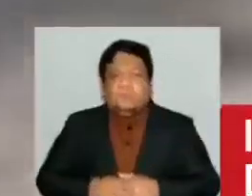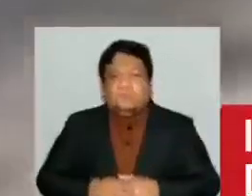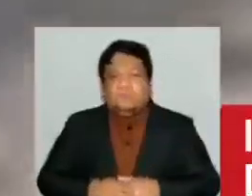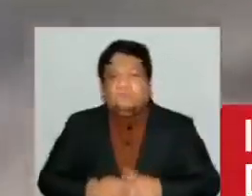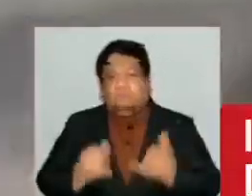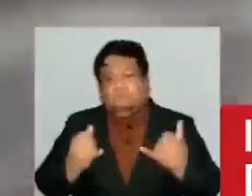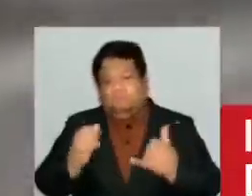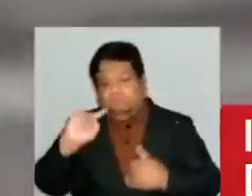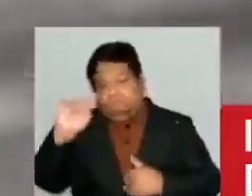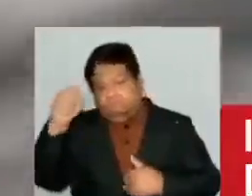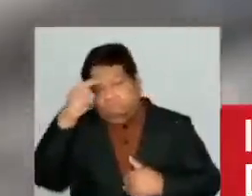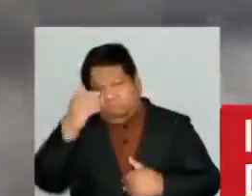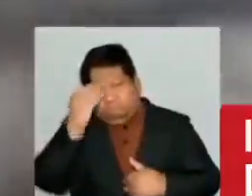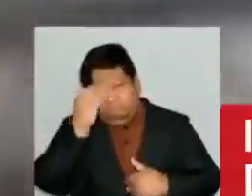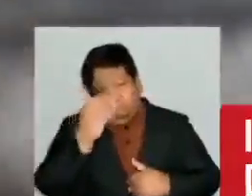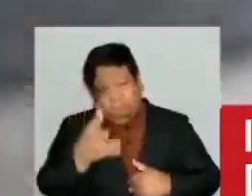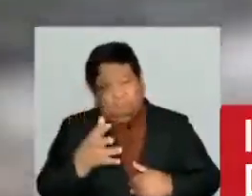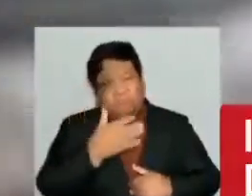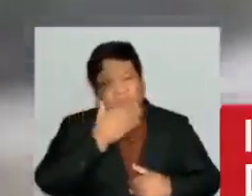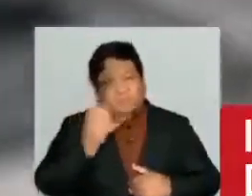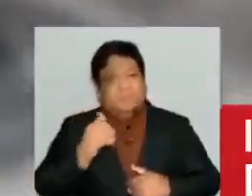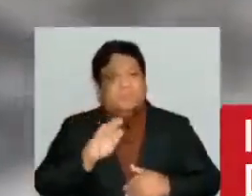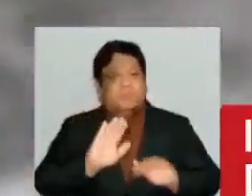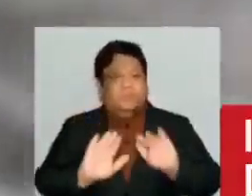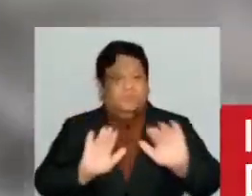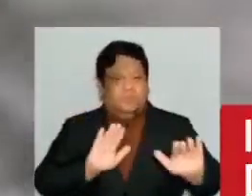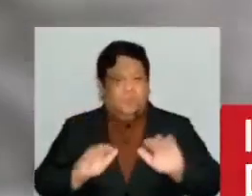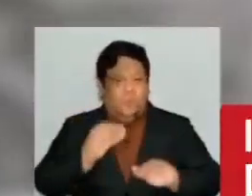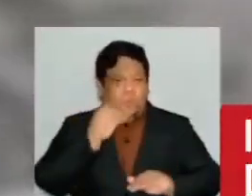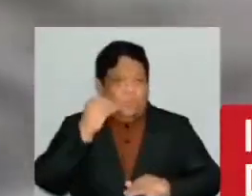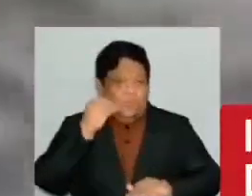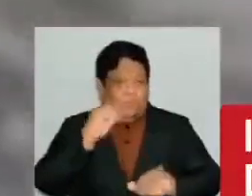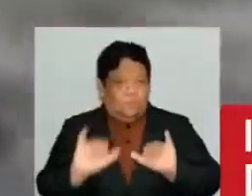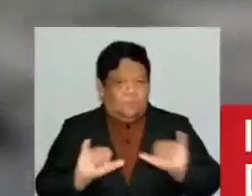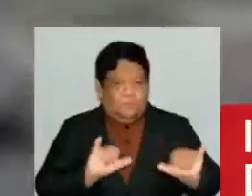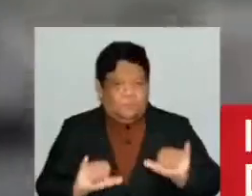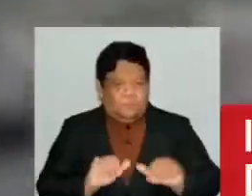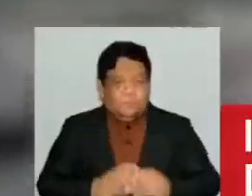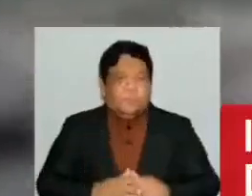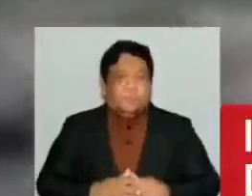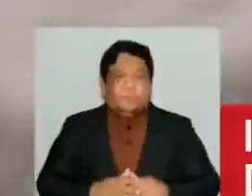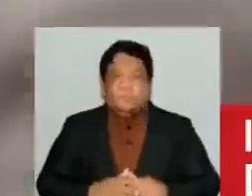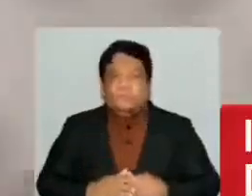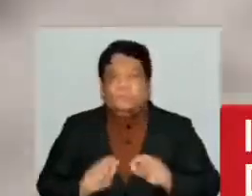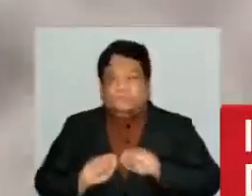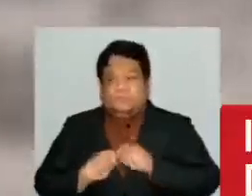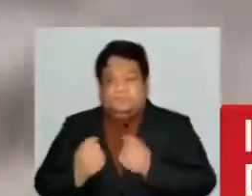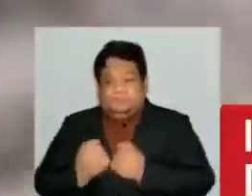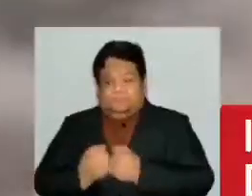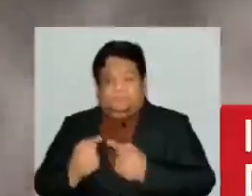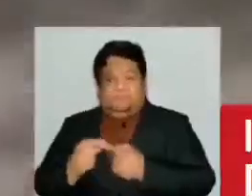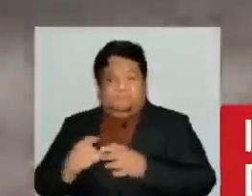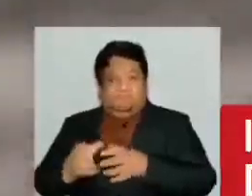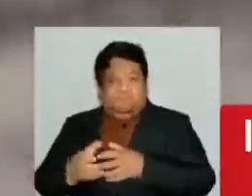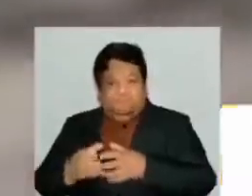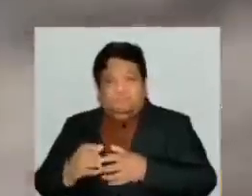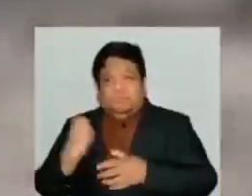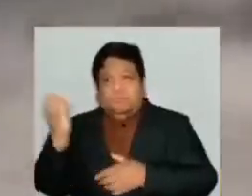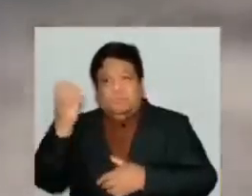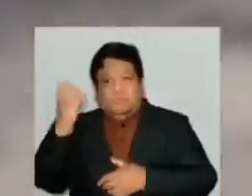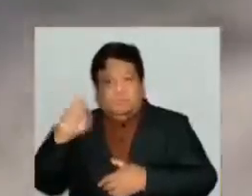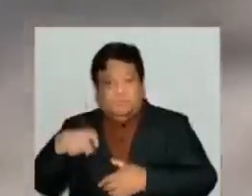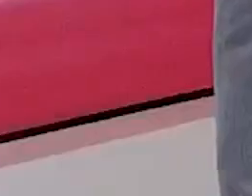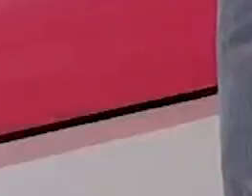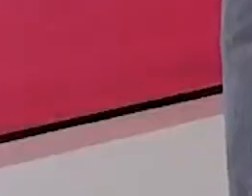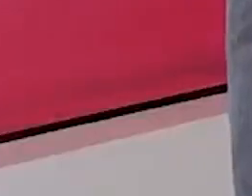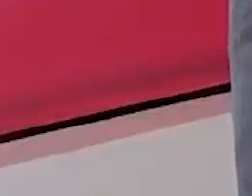manatili muna sa kanilang mga bahay. Handa naman ang search and rescue teams at disaster response units sakaling tumaas pa ang baha.